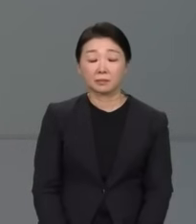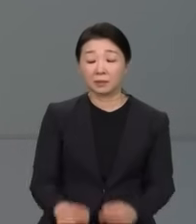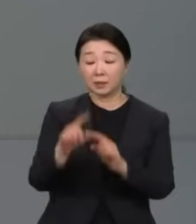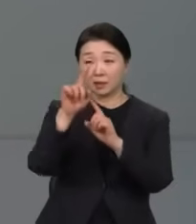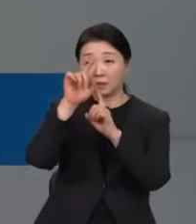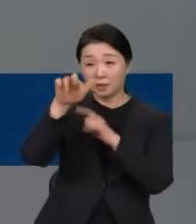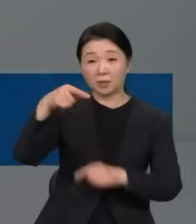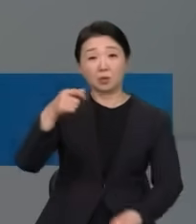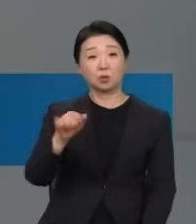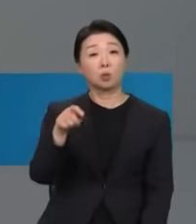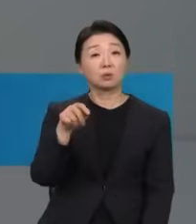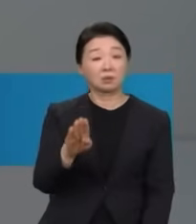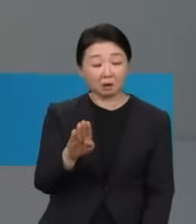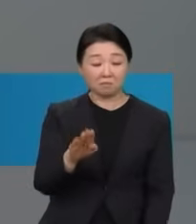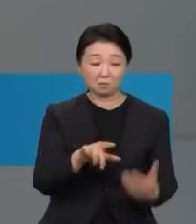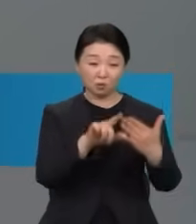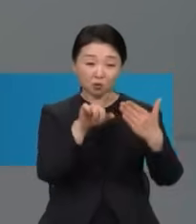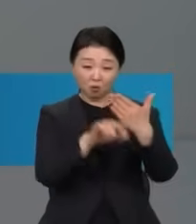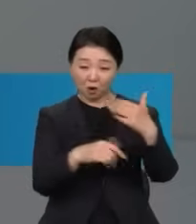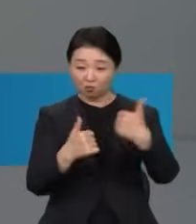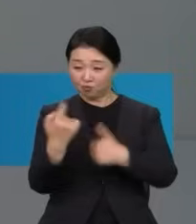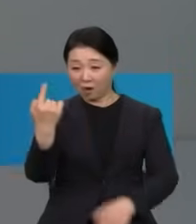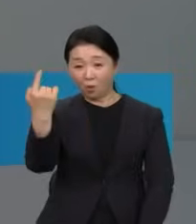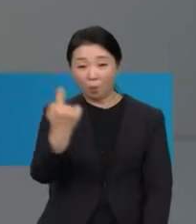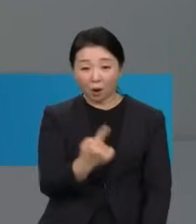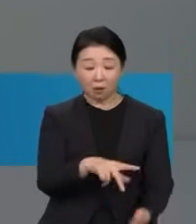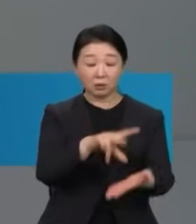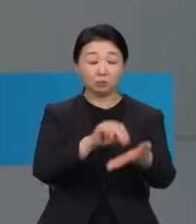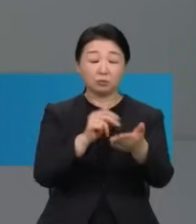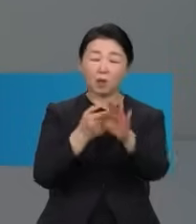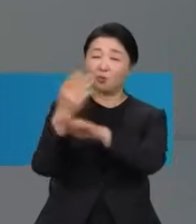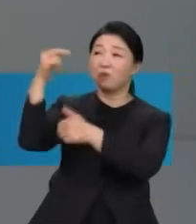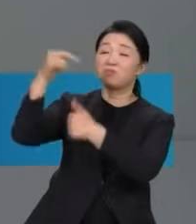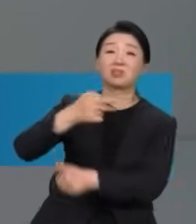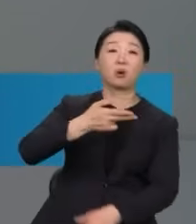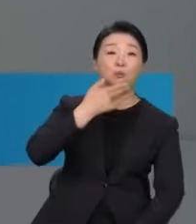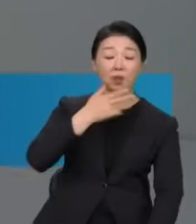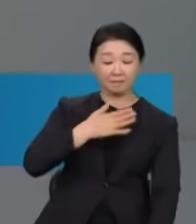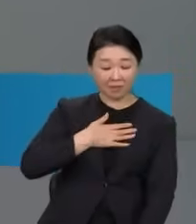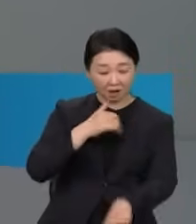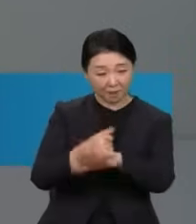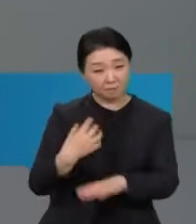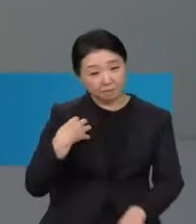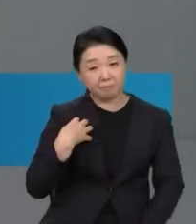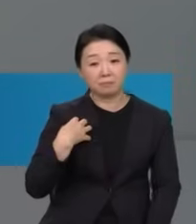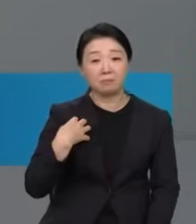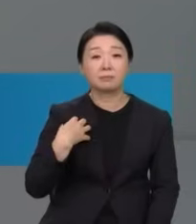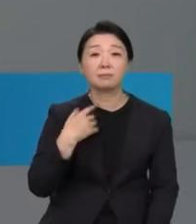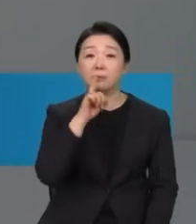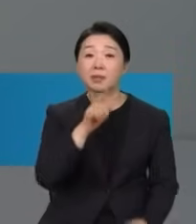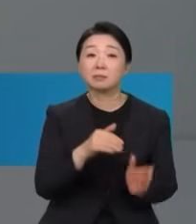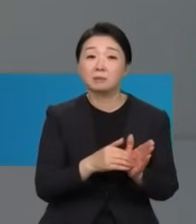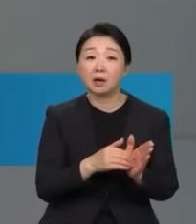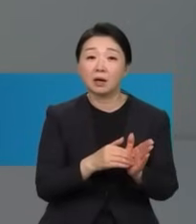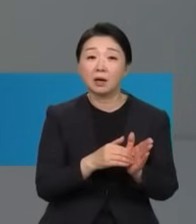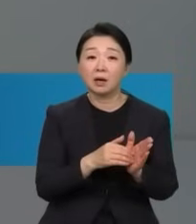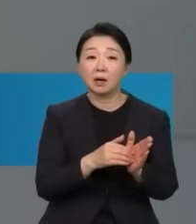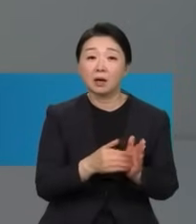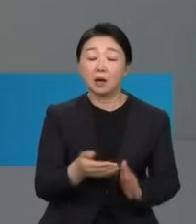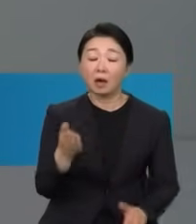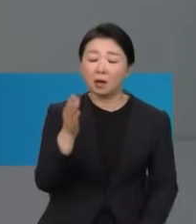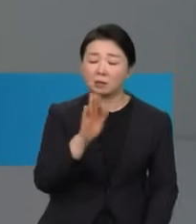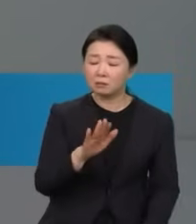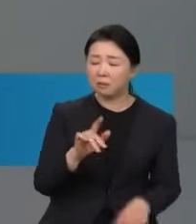이종섭 전 장관은 지난해 9월 국회에 나와 이 문제에서 윗선은 없다, 내가 마지막이라고 주장했습니다. 하지만 그렇다고